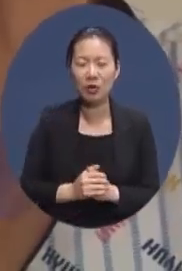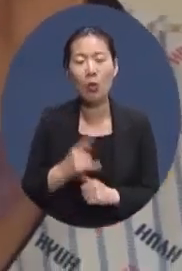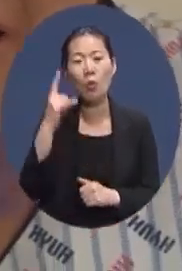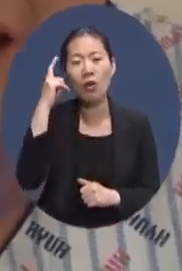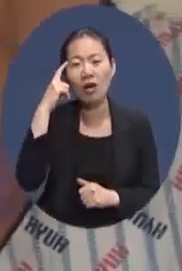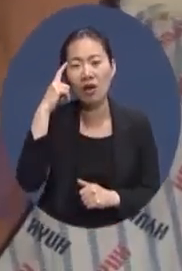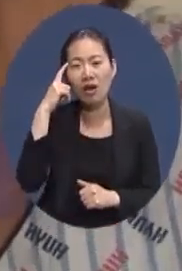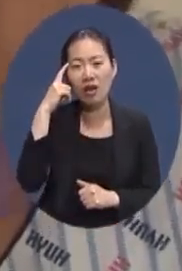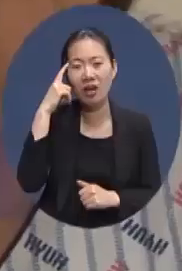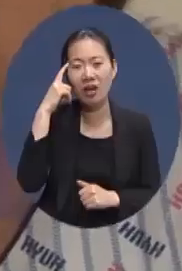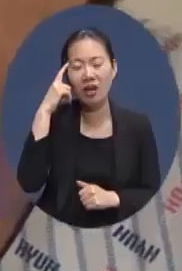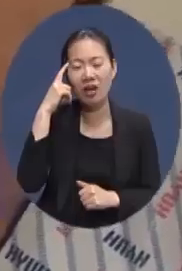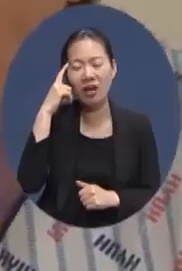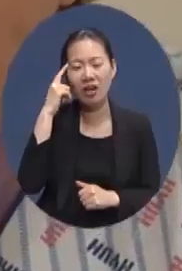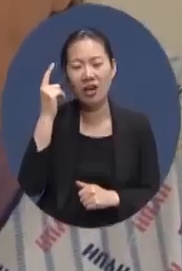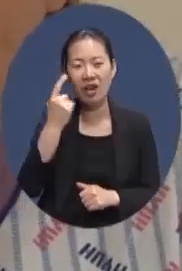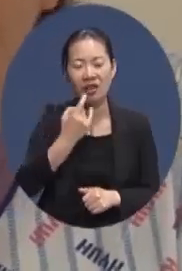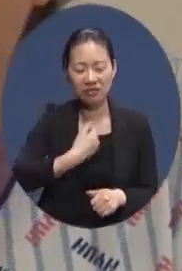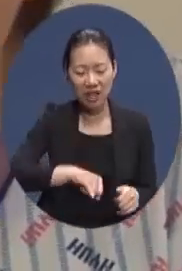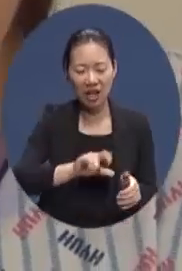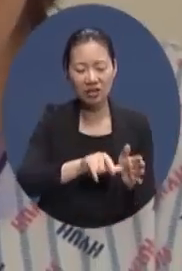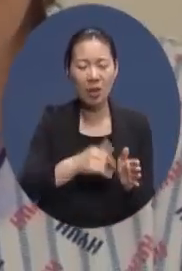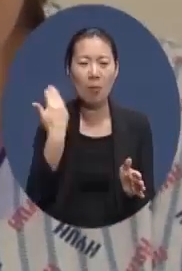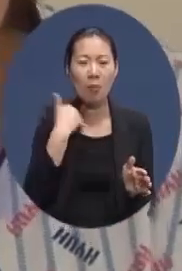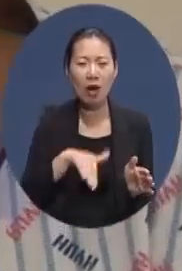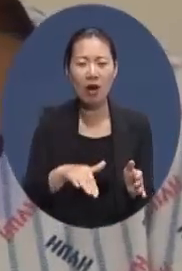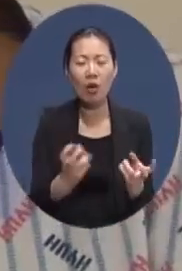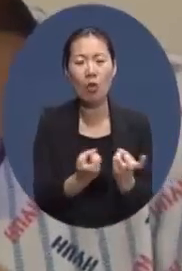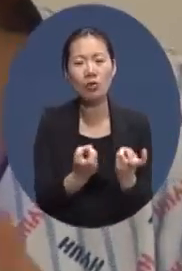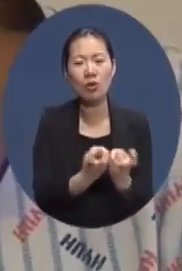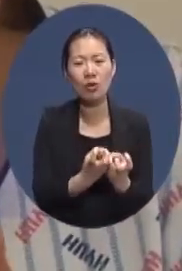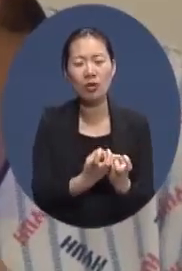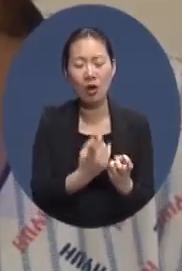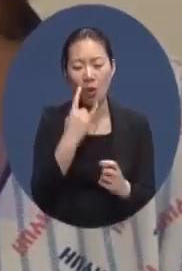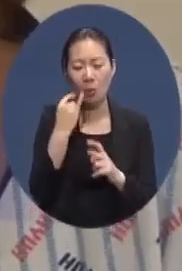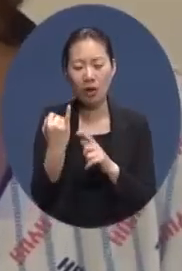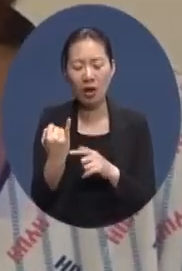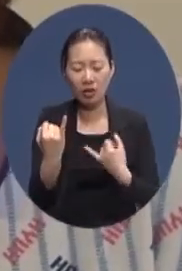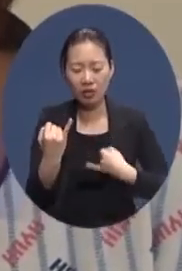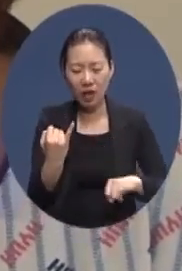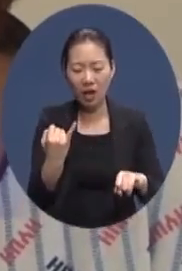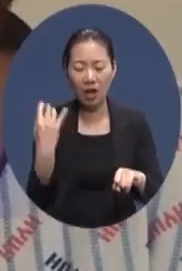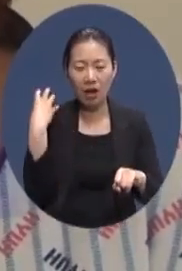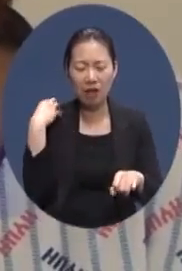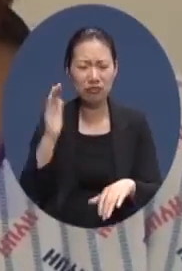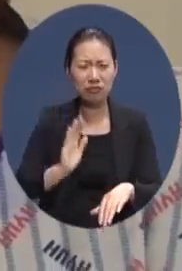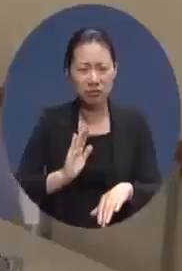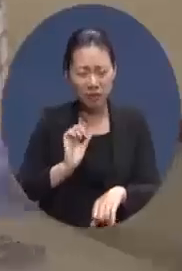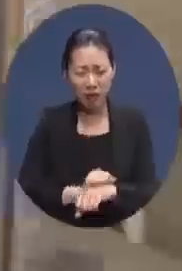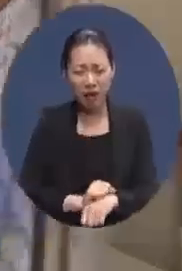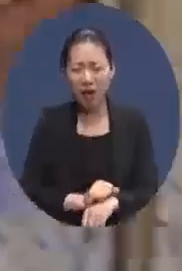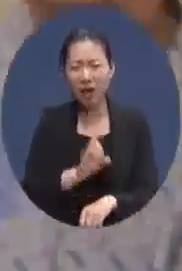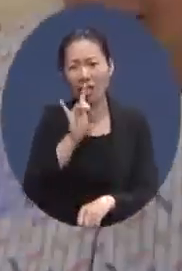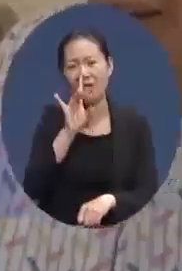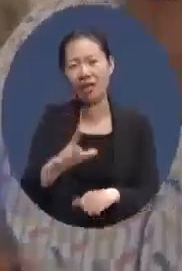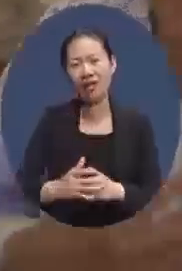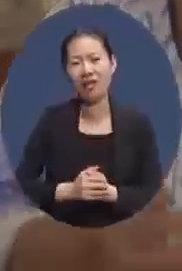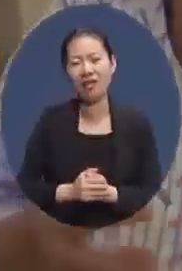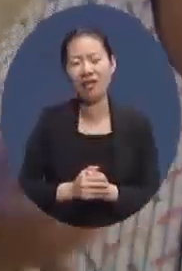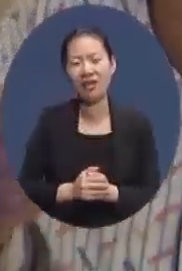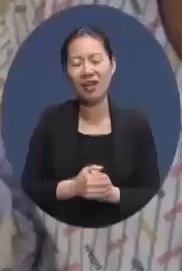왜냐? 지가 시간이 없는데 어떻게 나한테 딸 노릇 거장 잘해. 엄마 잘